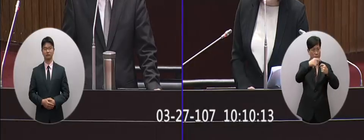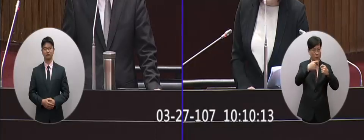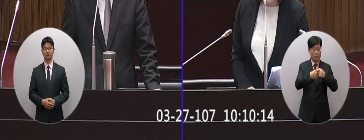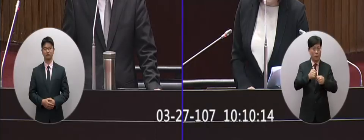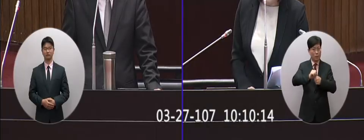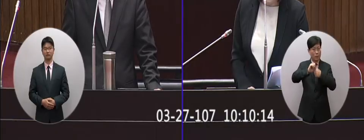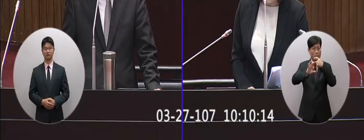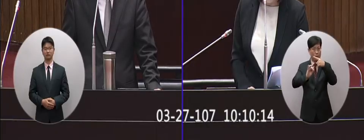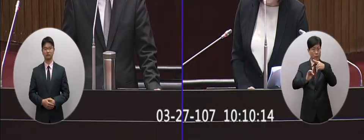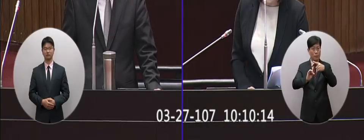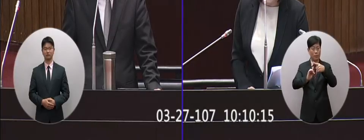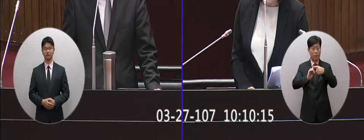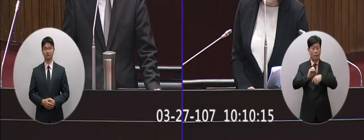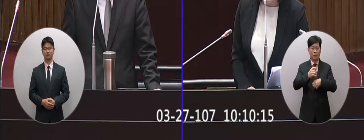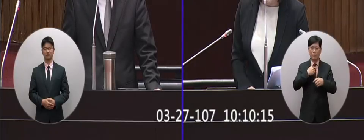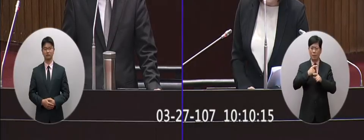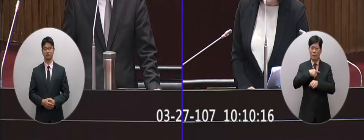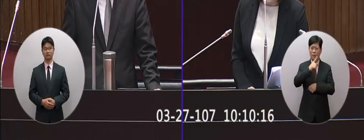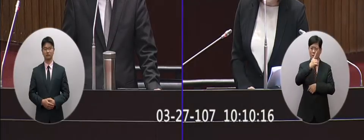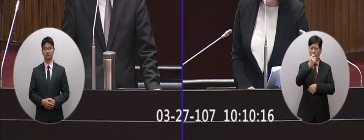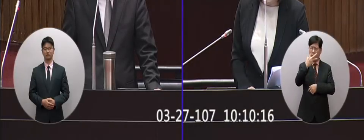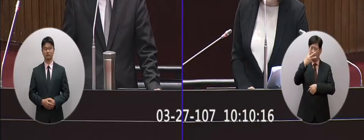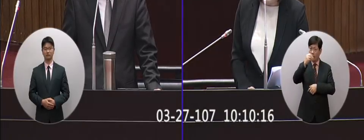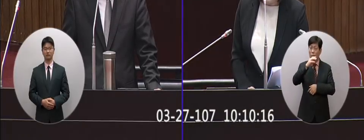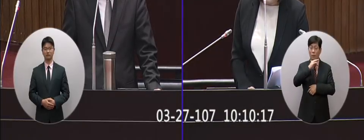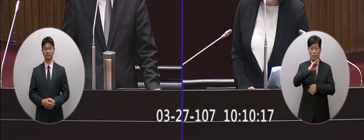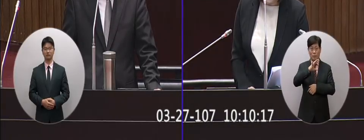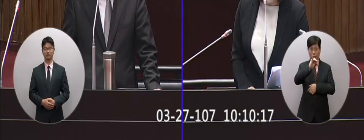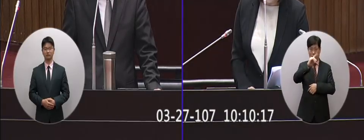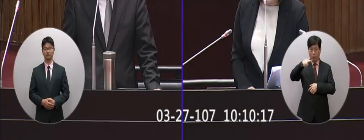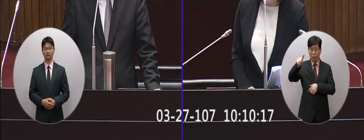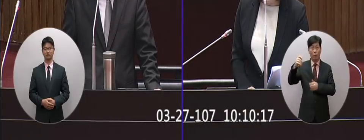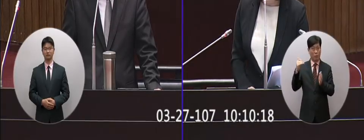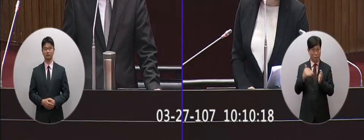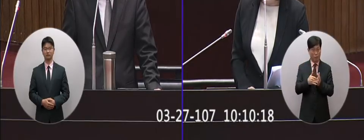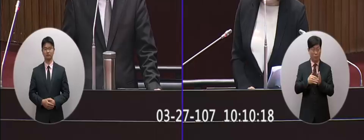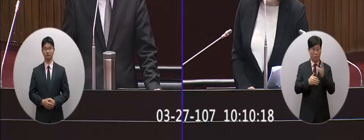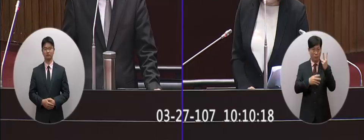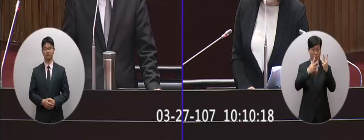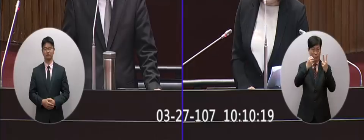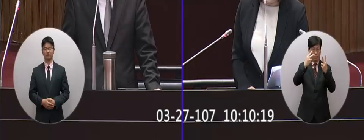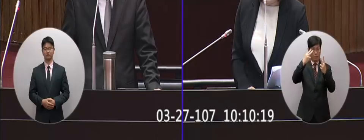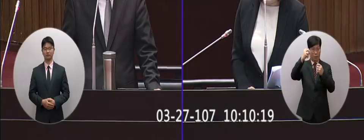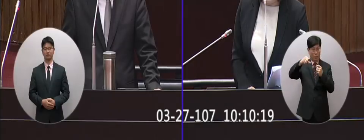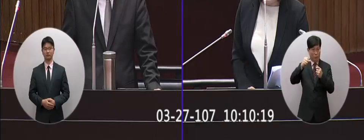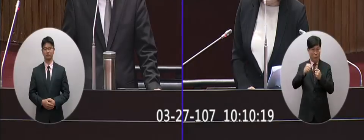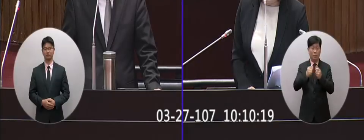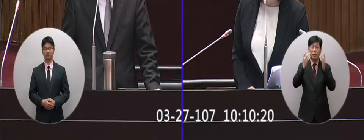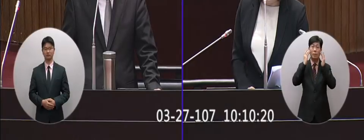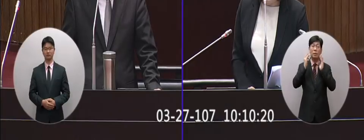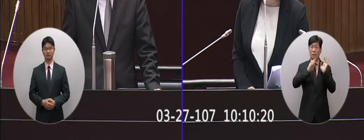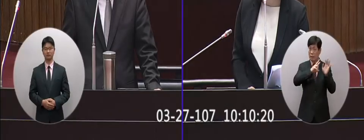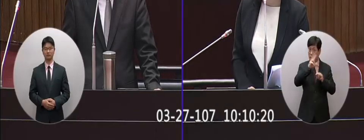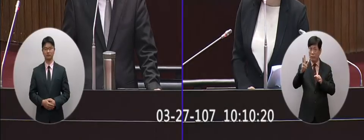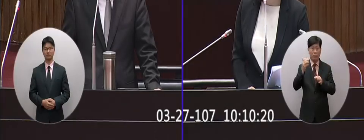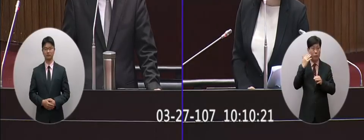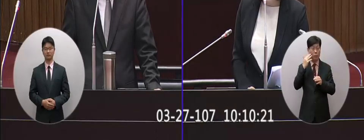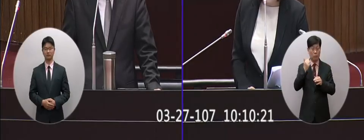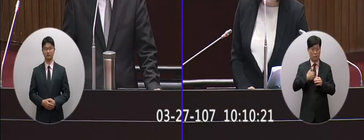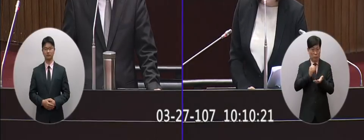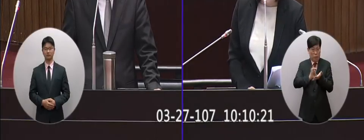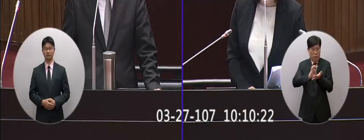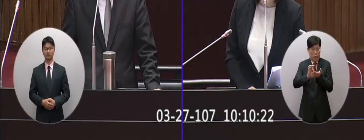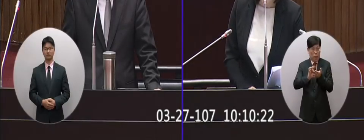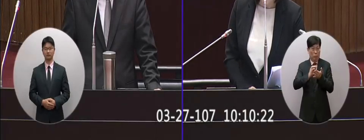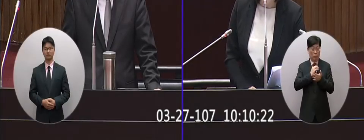增加108万千瓦的用电量，到2025年夏季尖峰用电的缺口